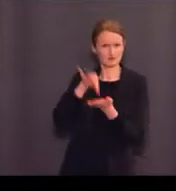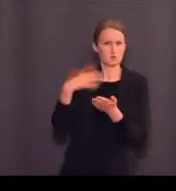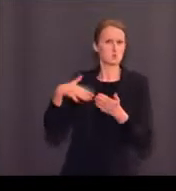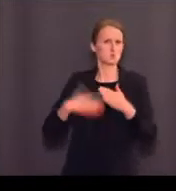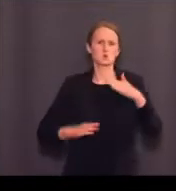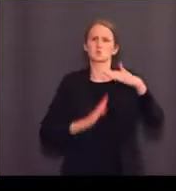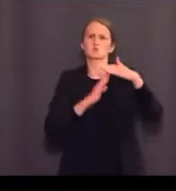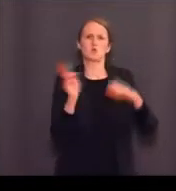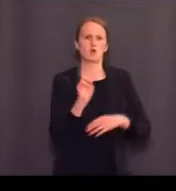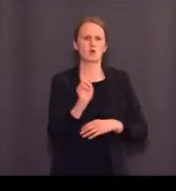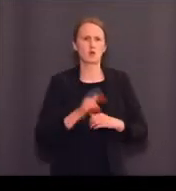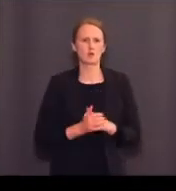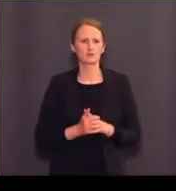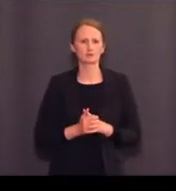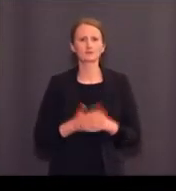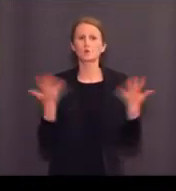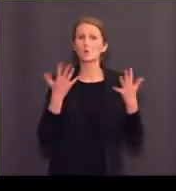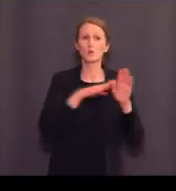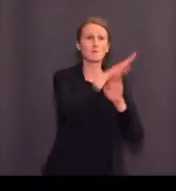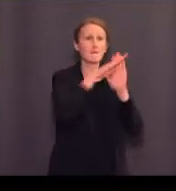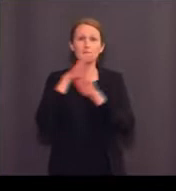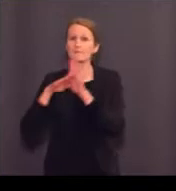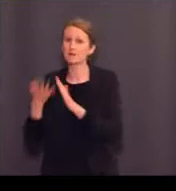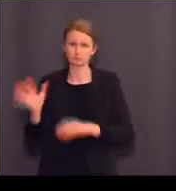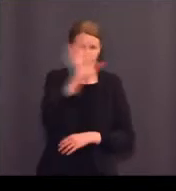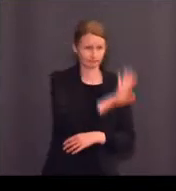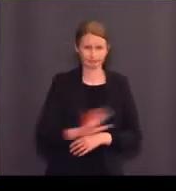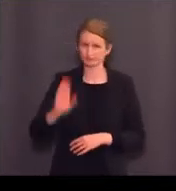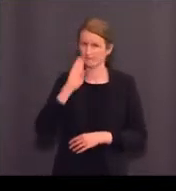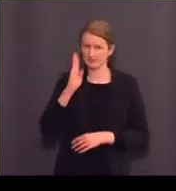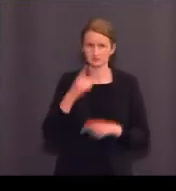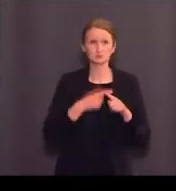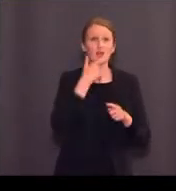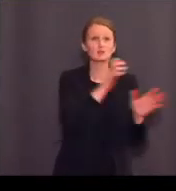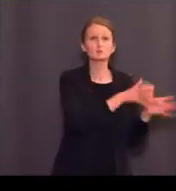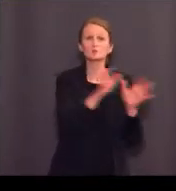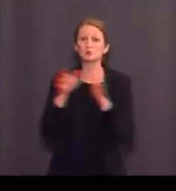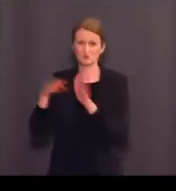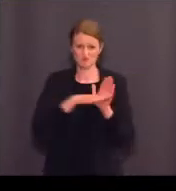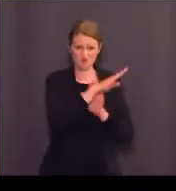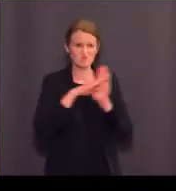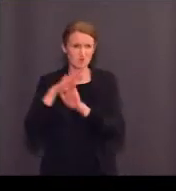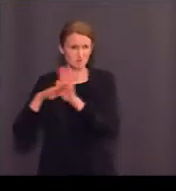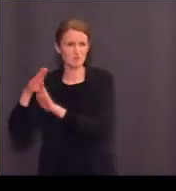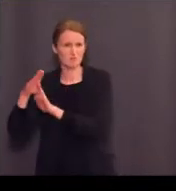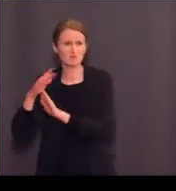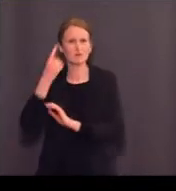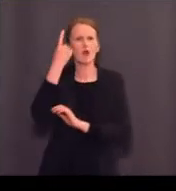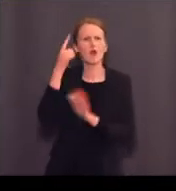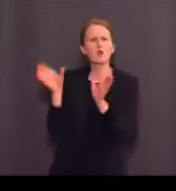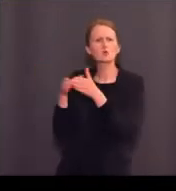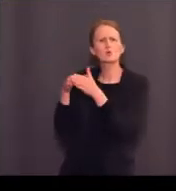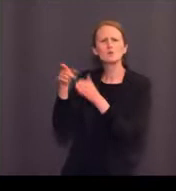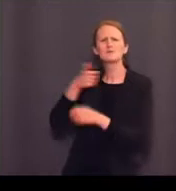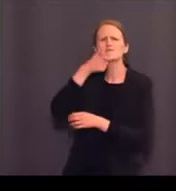territoire et sur toutes les tranches d'âge. Elle est la moins prononcée chez les personnes âgées, en l'occurrence les octogénaires, où c'est à plus 2%.